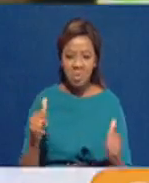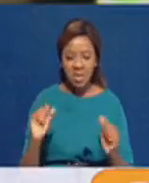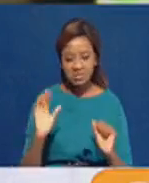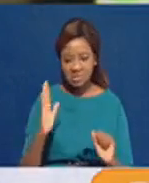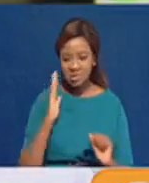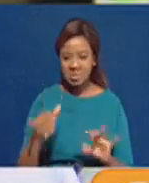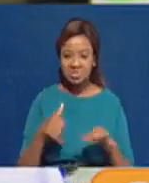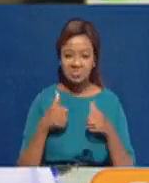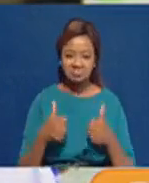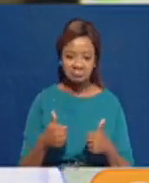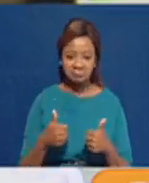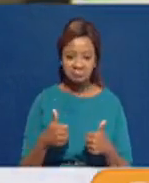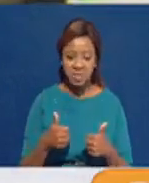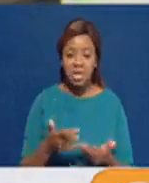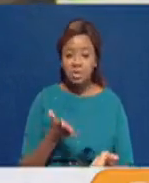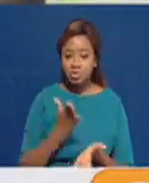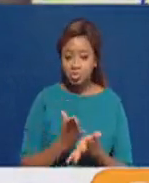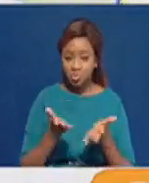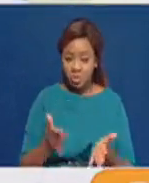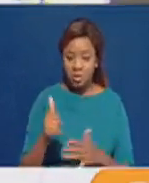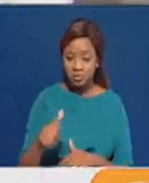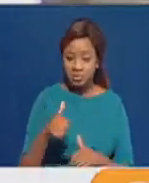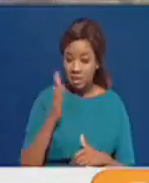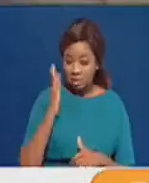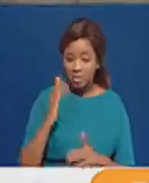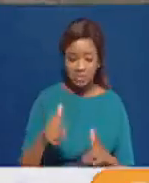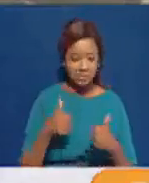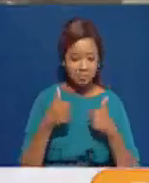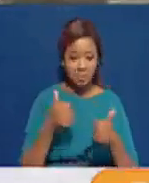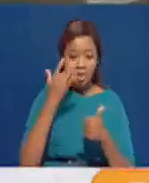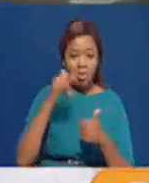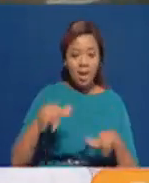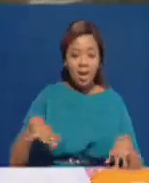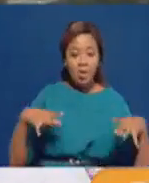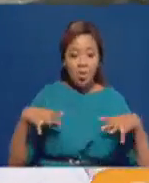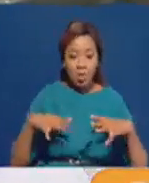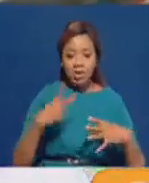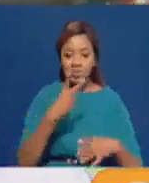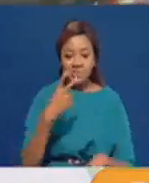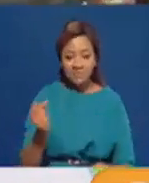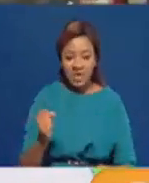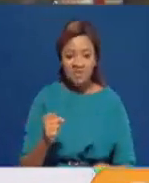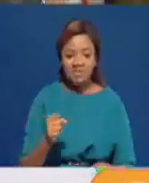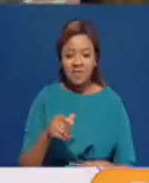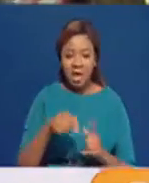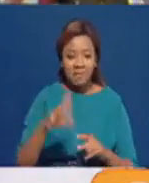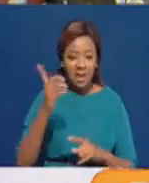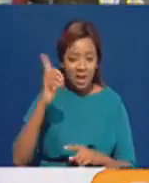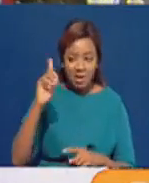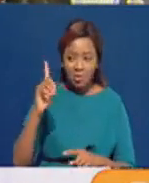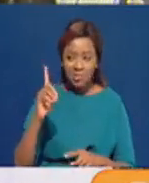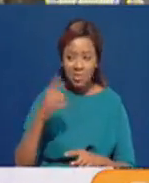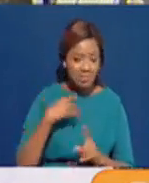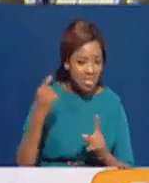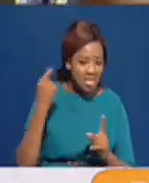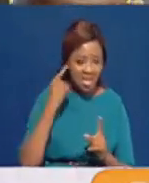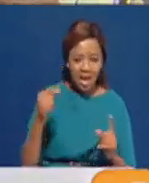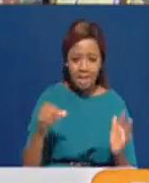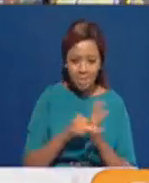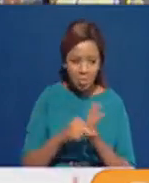kutosha. Usalama kwa sasa nitasema huko juu kwa ajili kama sasa wakati wa Christmas umepita hapa Nairobi. Mimi si kutokea nimesikia tukio